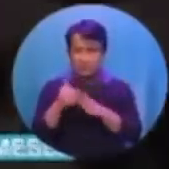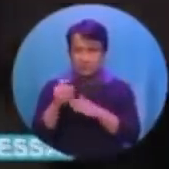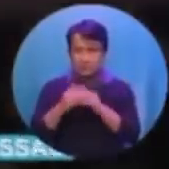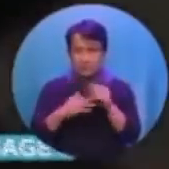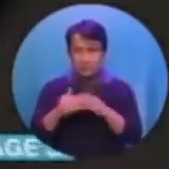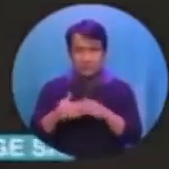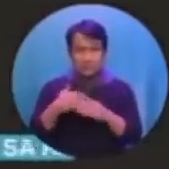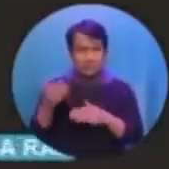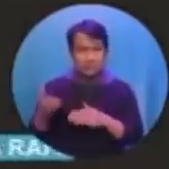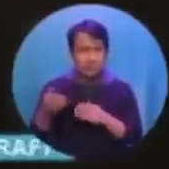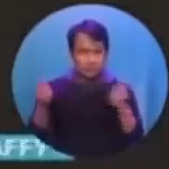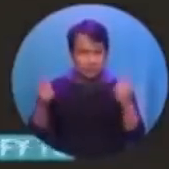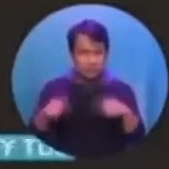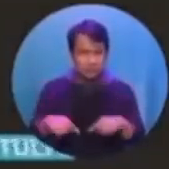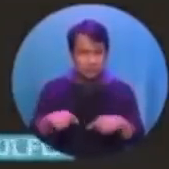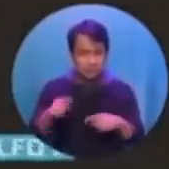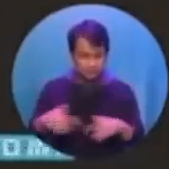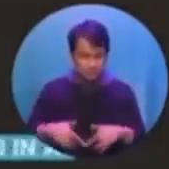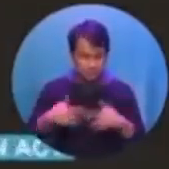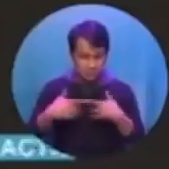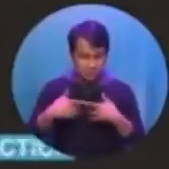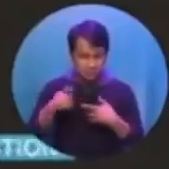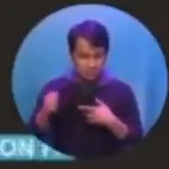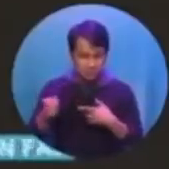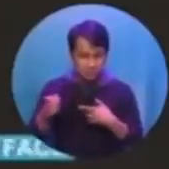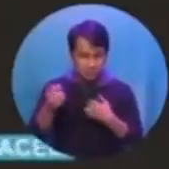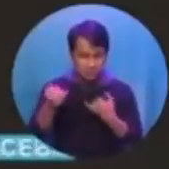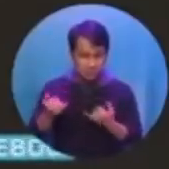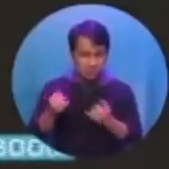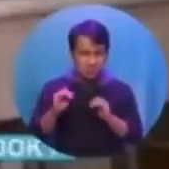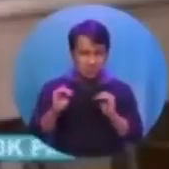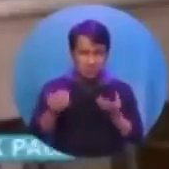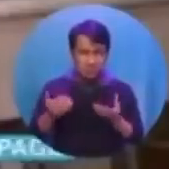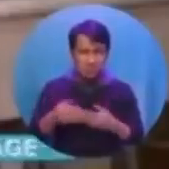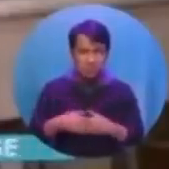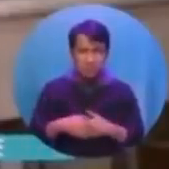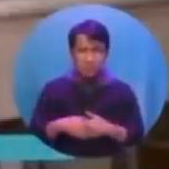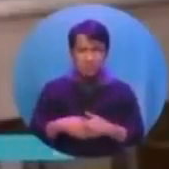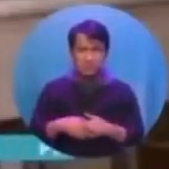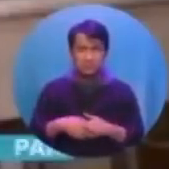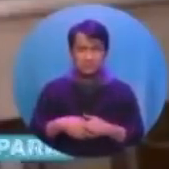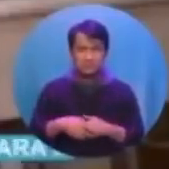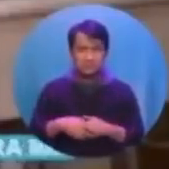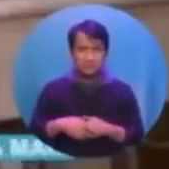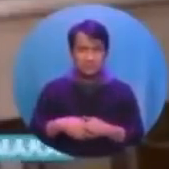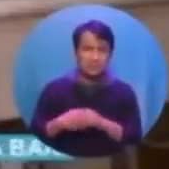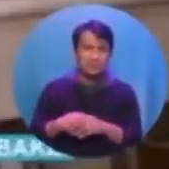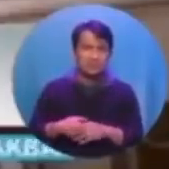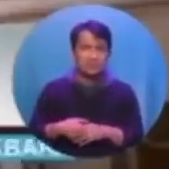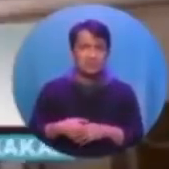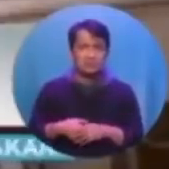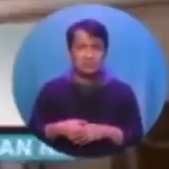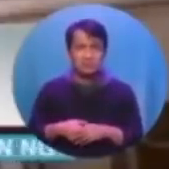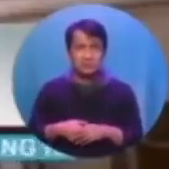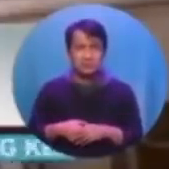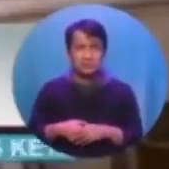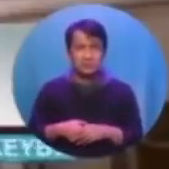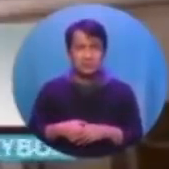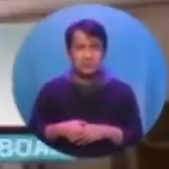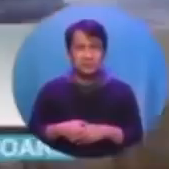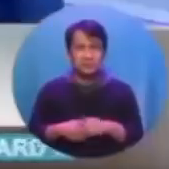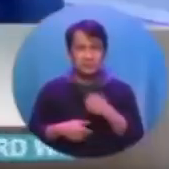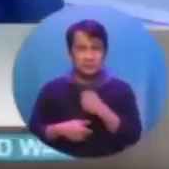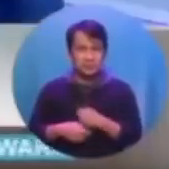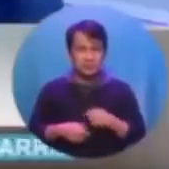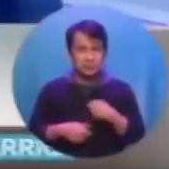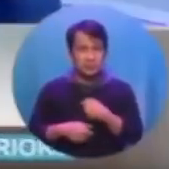mga kaganapan, sa kanyang buhay, etc.? Wala ho bang ganon? Wala naman, Idol. Ma'am, pasensya naman, ma, pero I